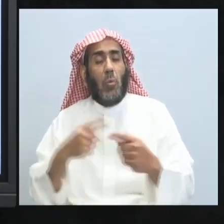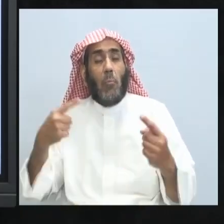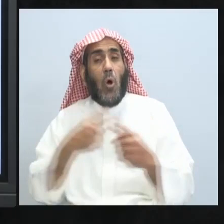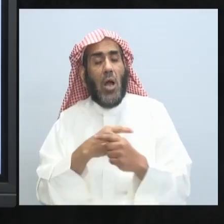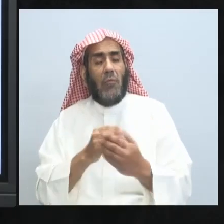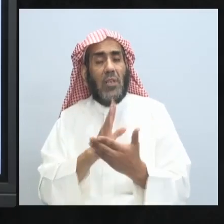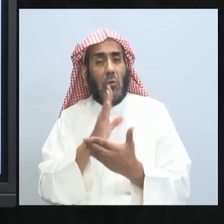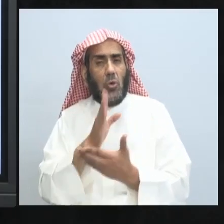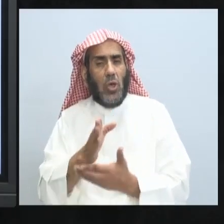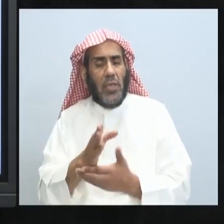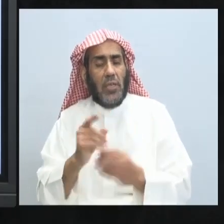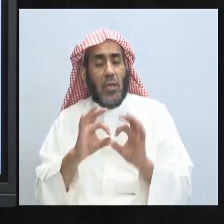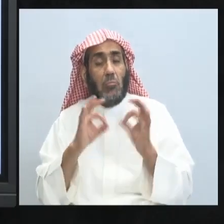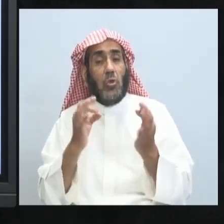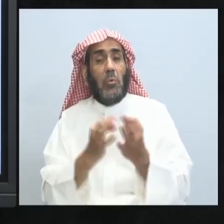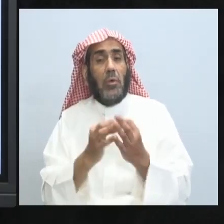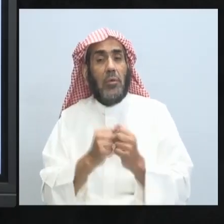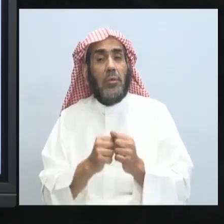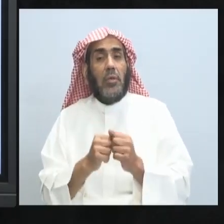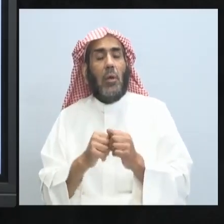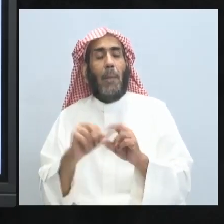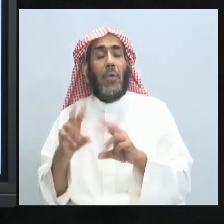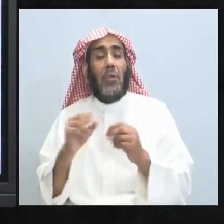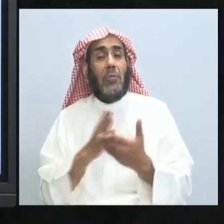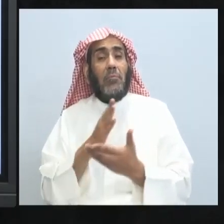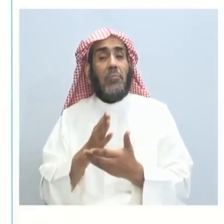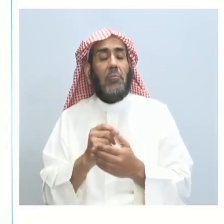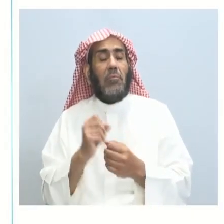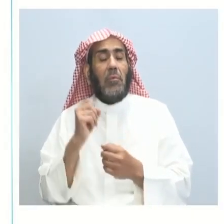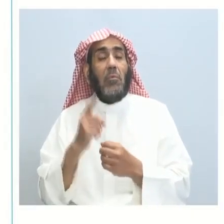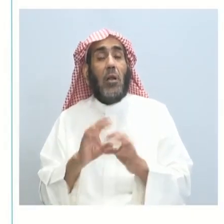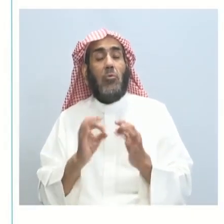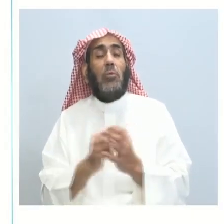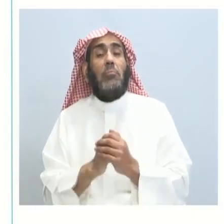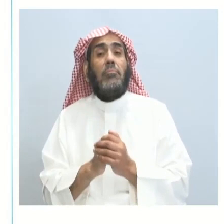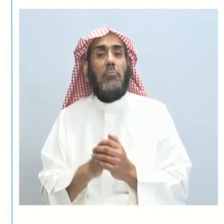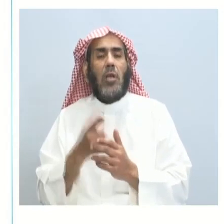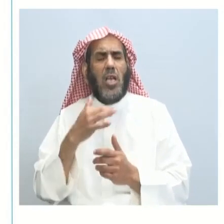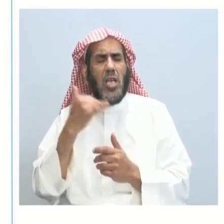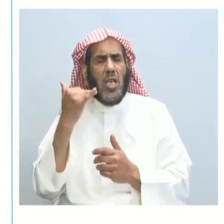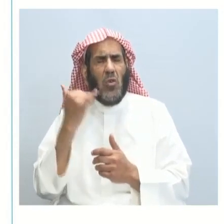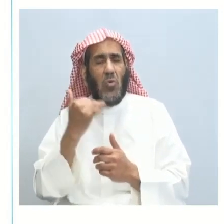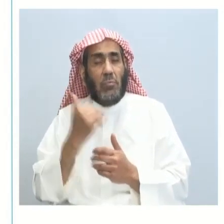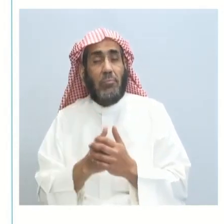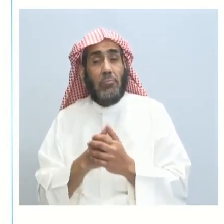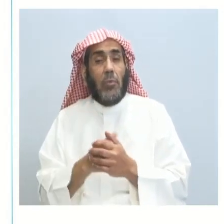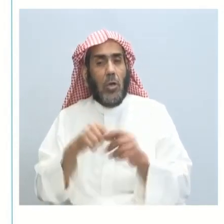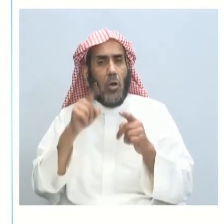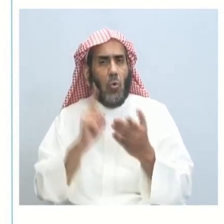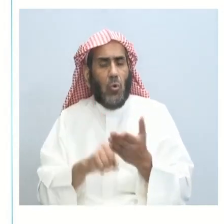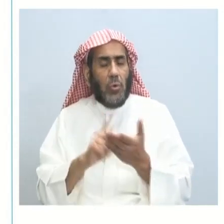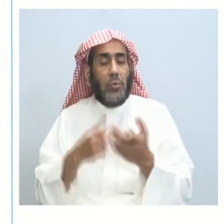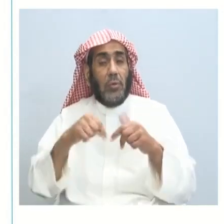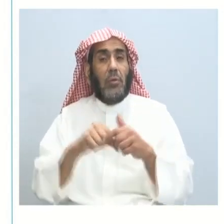لتوجه المجتمع او متجهات مثلا او افكار المجتمع لذلك يجب جد يجب ان يكون